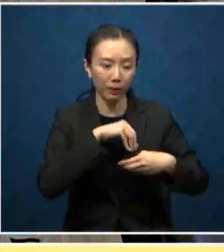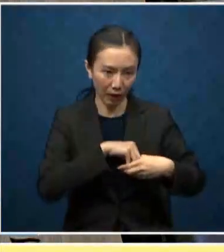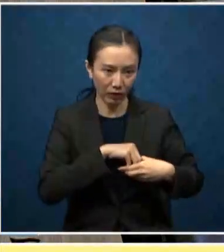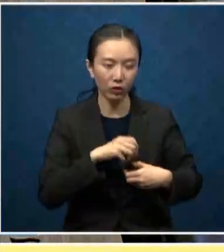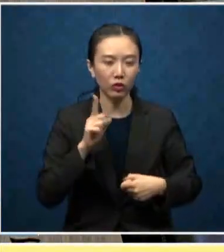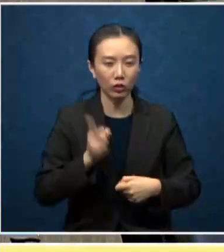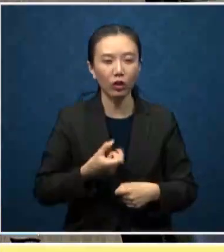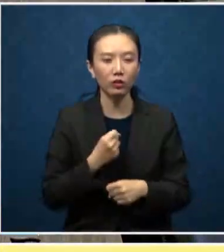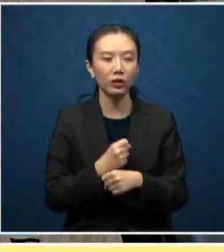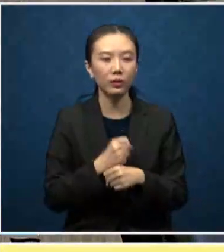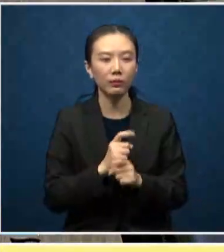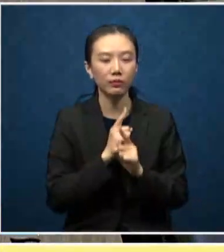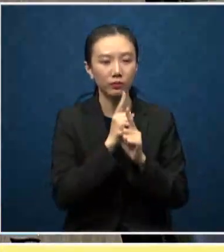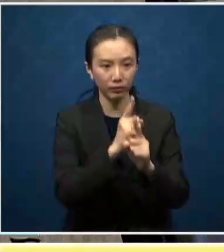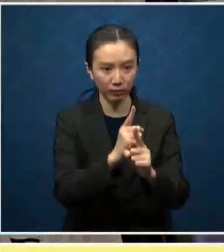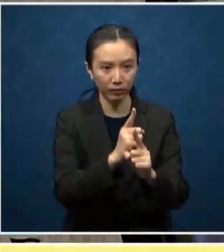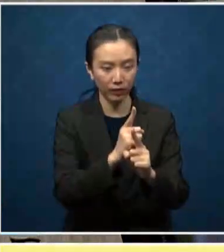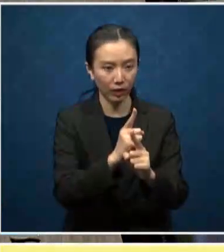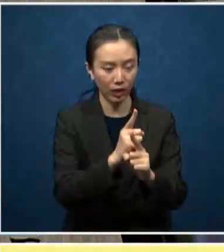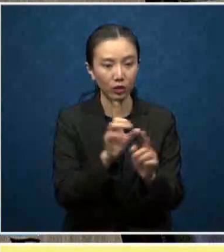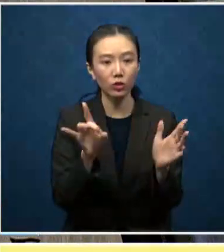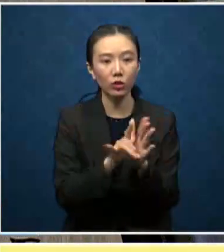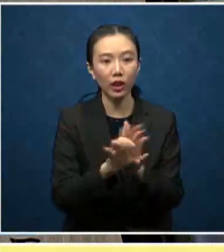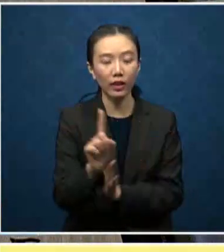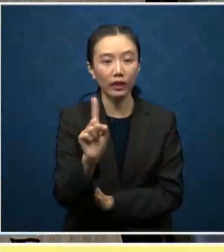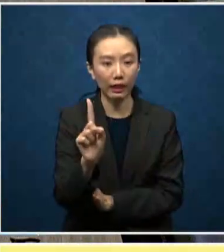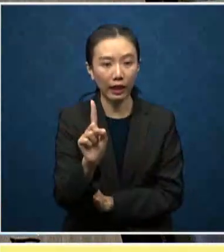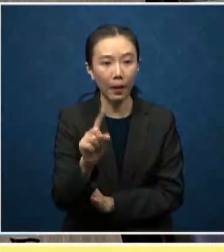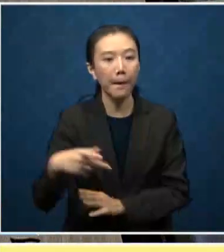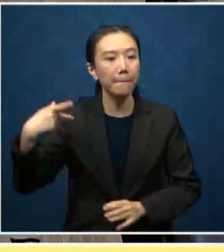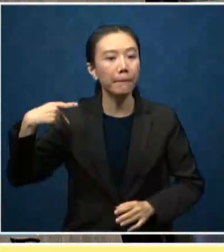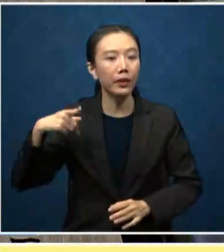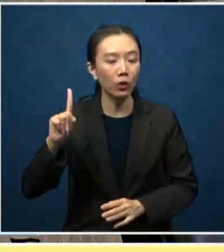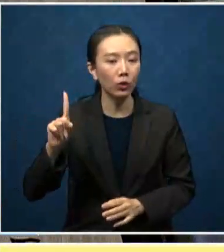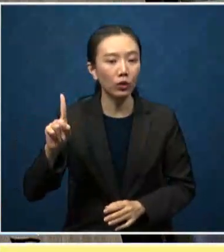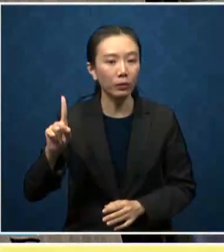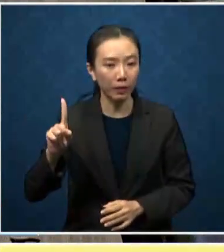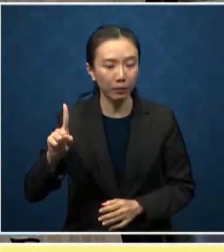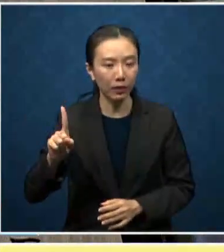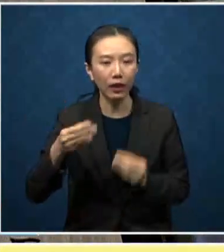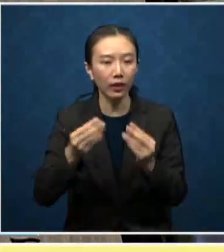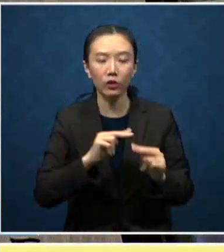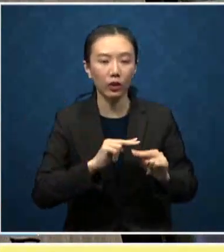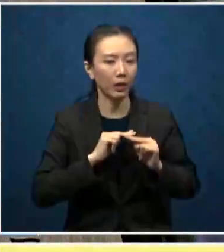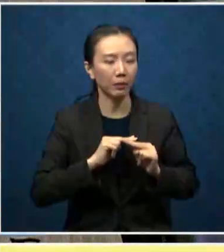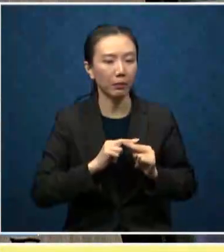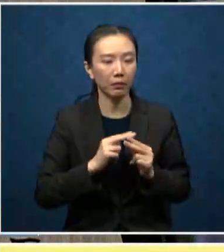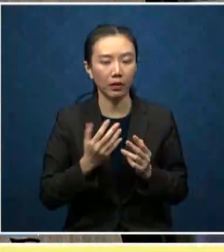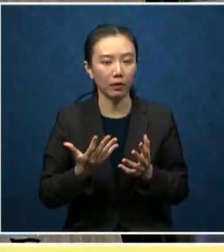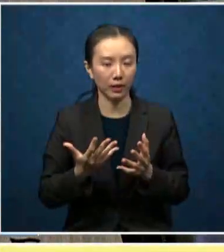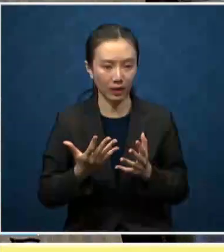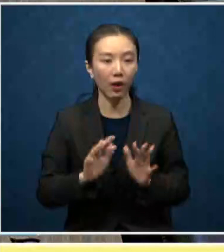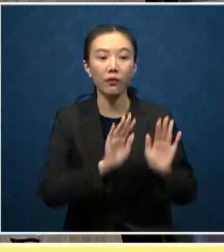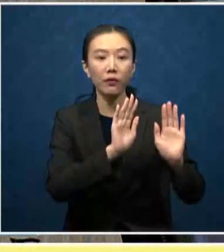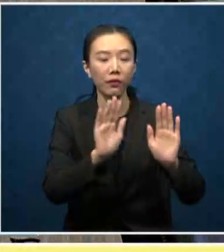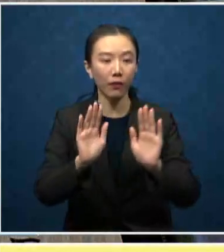ยึดมั่นในหลักธรรมาภิบาลนั้นข้อสุดท้ายคือหลักปราศจากผลประโยชน์ทับซ้อนเนี่ยเราฝากเอาไว้เพราะเรายกตัวอย่าง